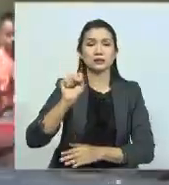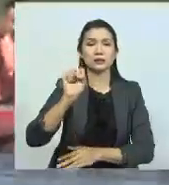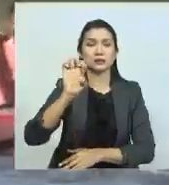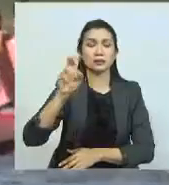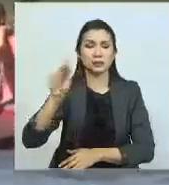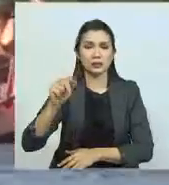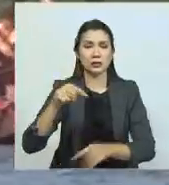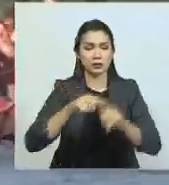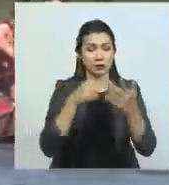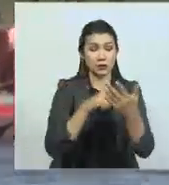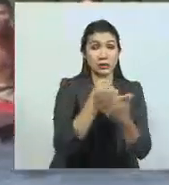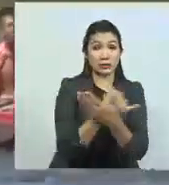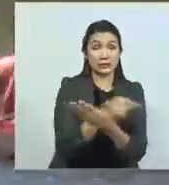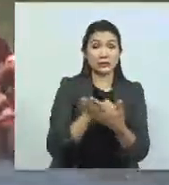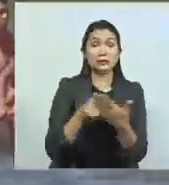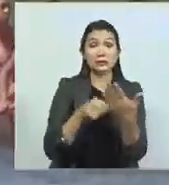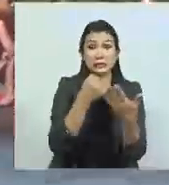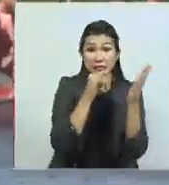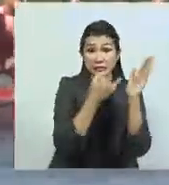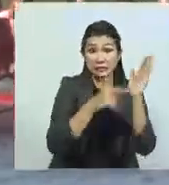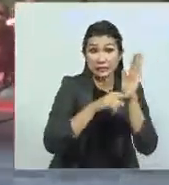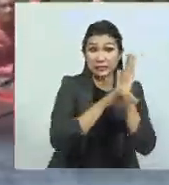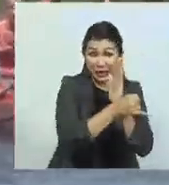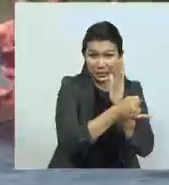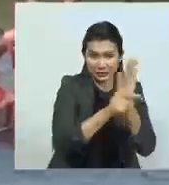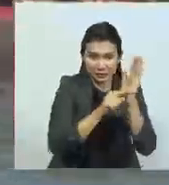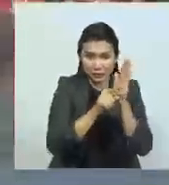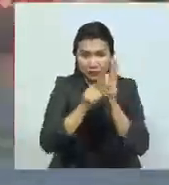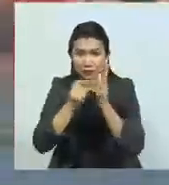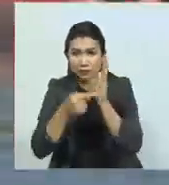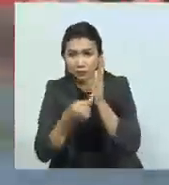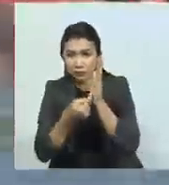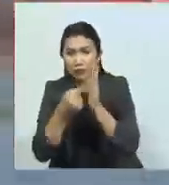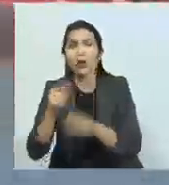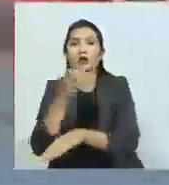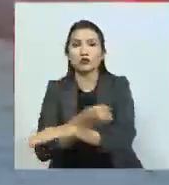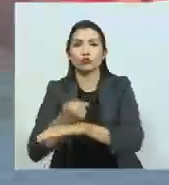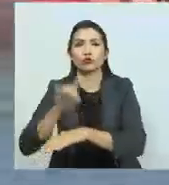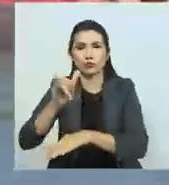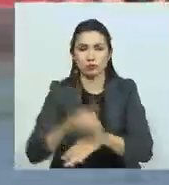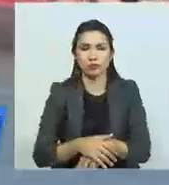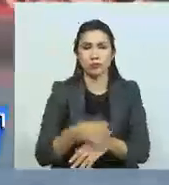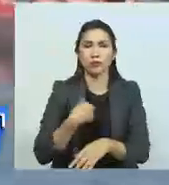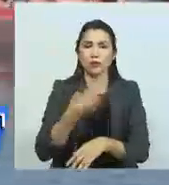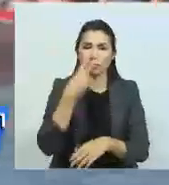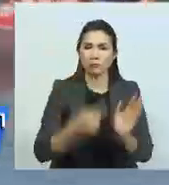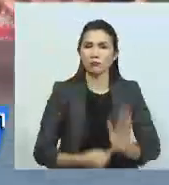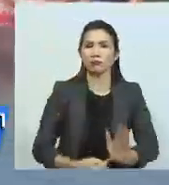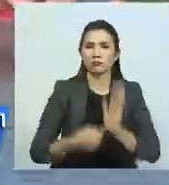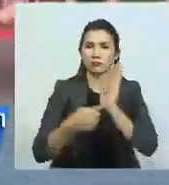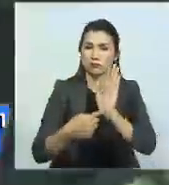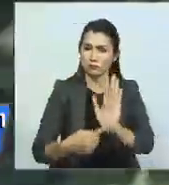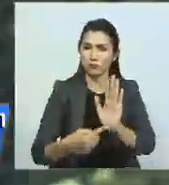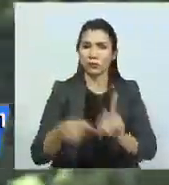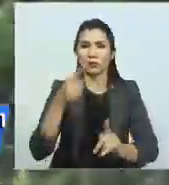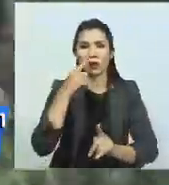ตามเส้นทางแม่น้ำเจ้าพระยาป่าสักซึ่งตลอดเส้นทางนะครับก็จะมีขบวนเรือพื้นบ้านแสดงวัฒนธรรมทางเรือริมสาย